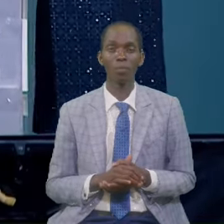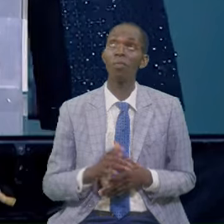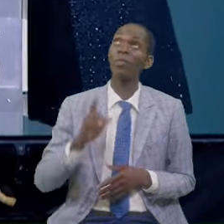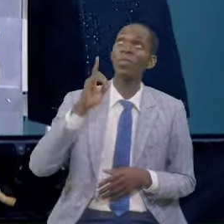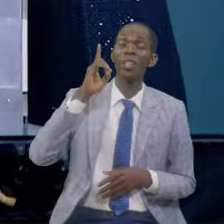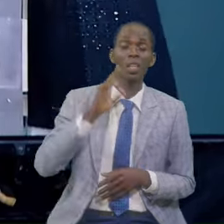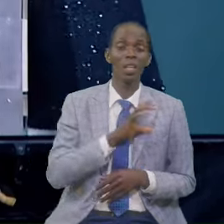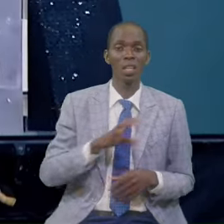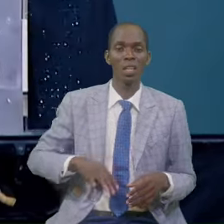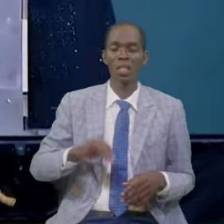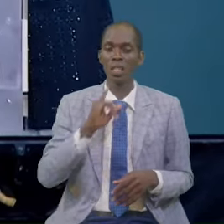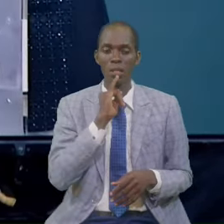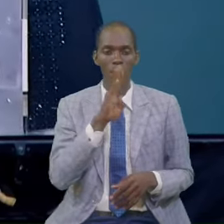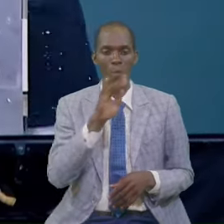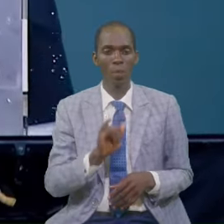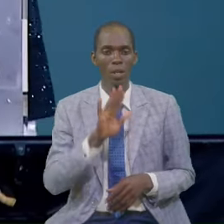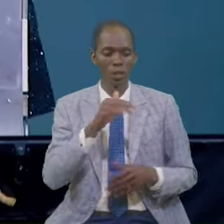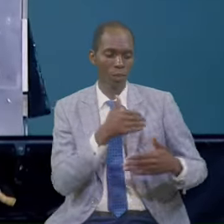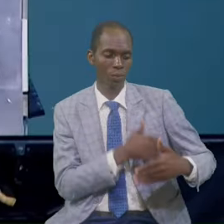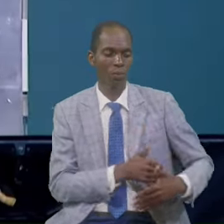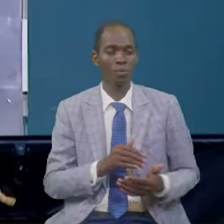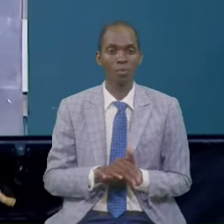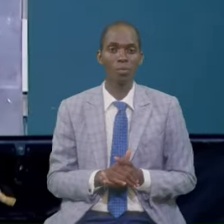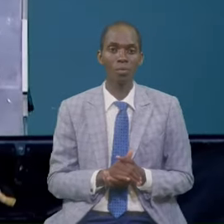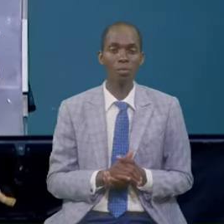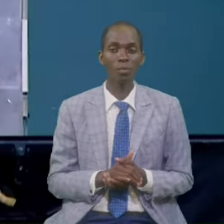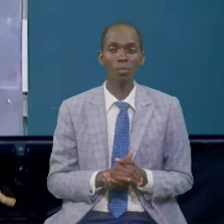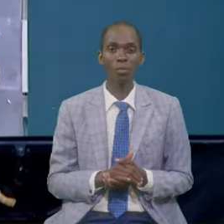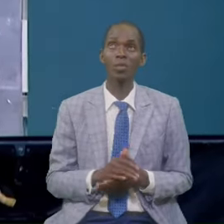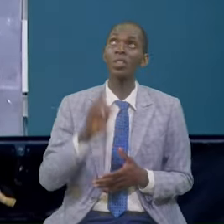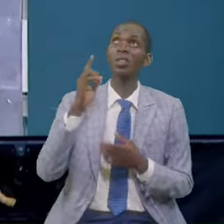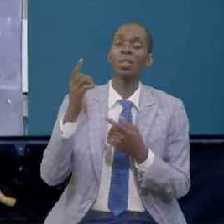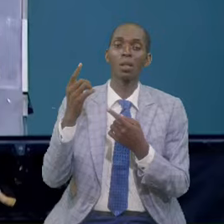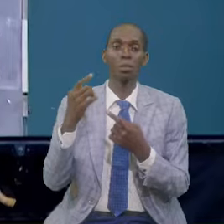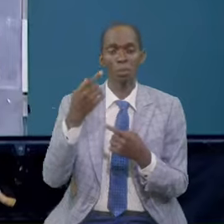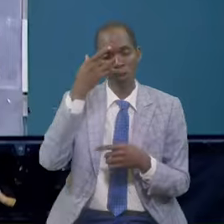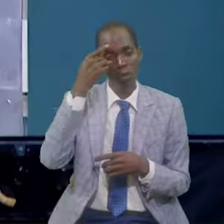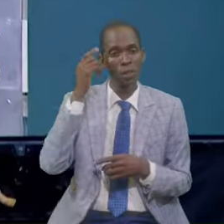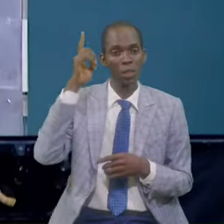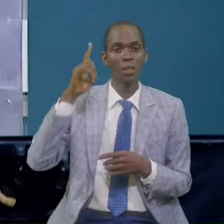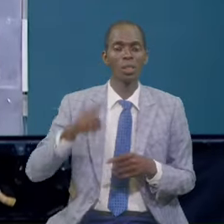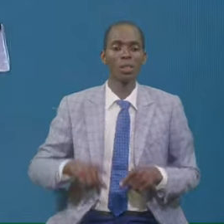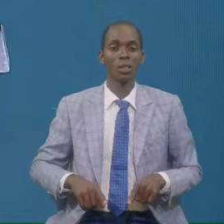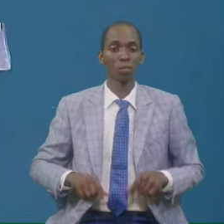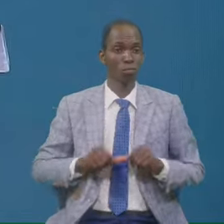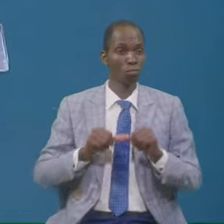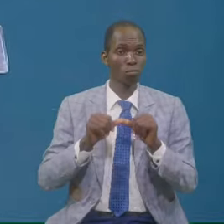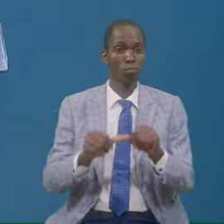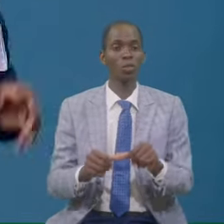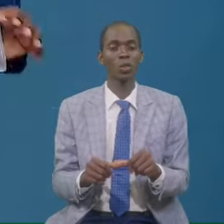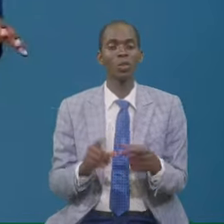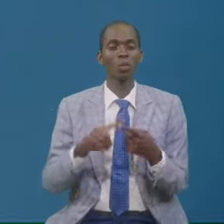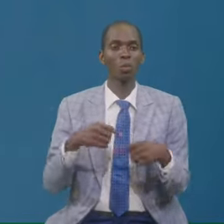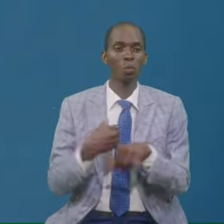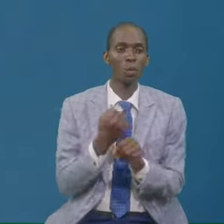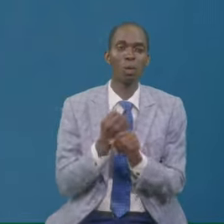అటువంటి వ్యక్తి మీ ప్రక్కనే ఉన్నాడు. Because he makes, he lives to make intercession for you.